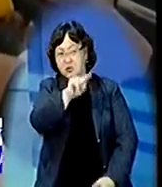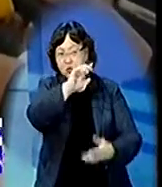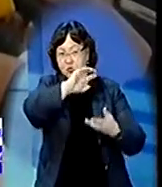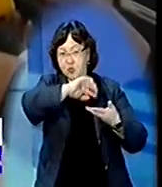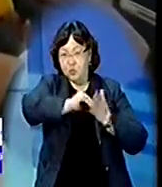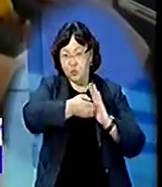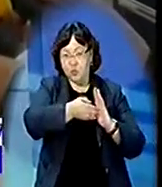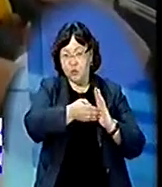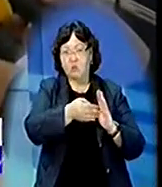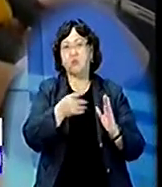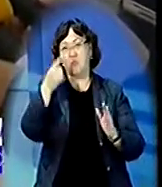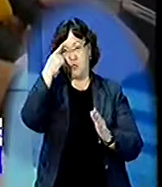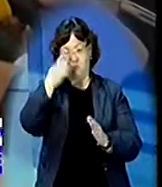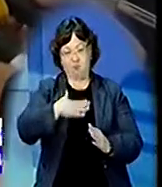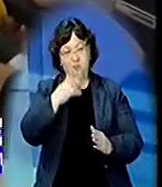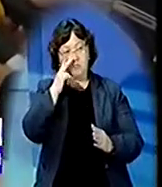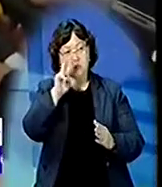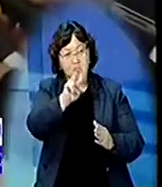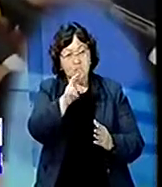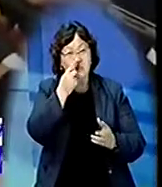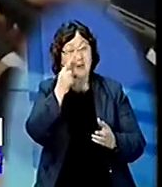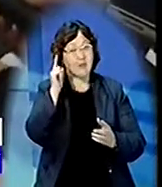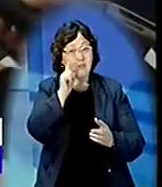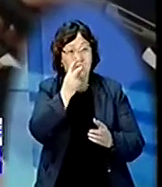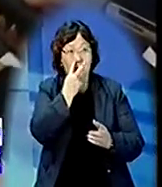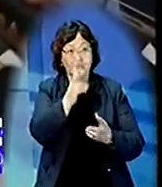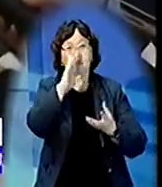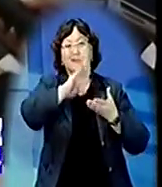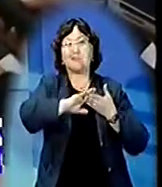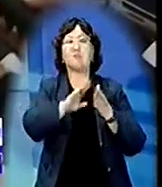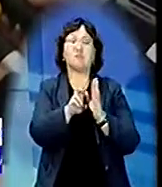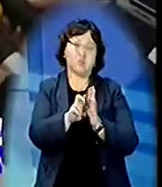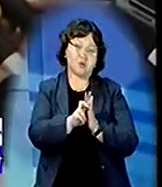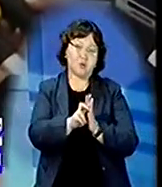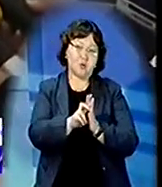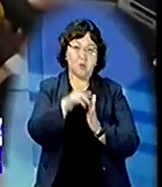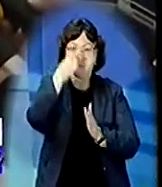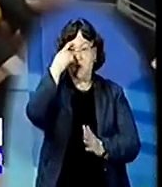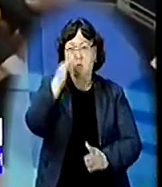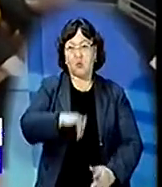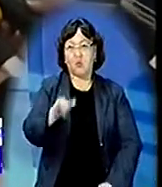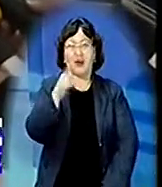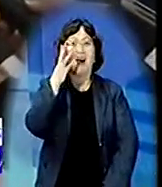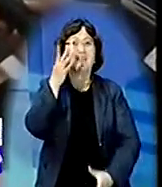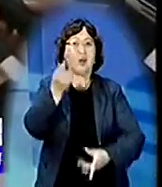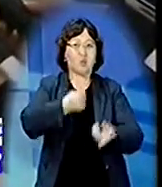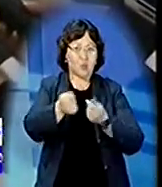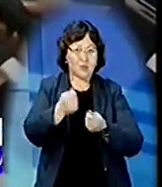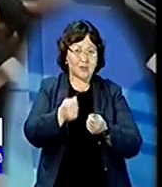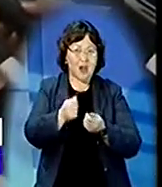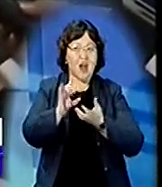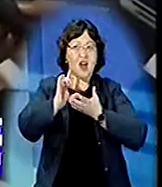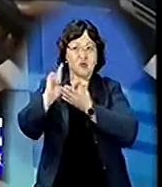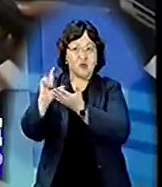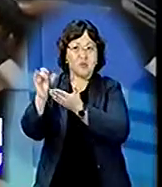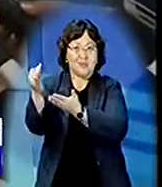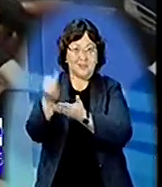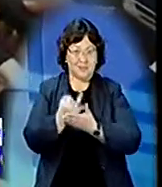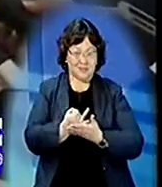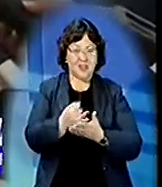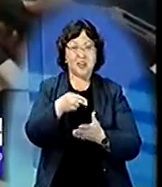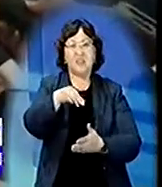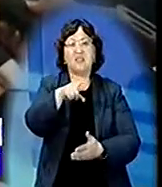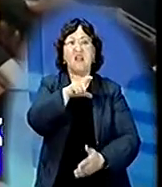байна. Ер нь бол Монгол улс бол энэ гадаад бодлого ялангуяа гадаад худалдаагаа тээвэр